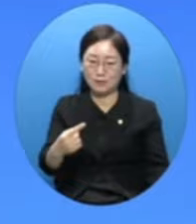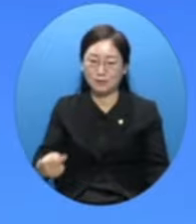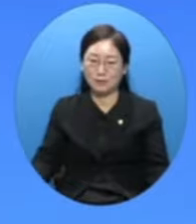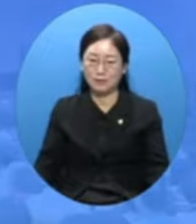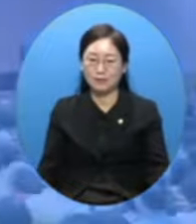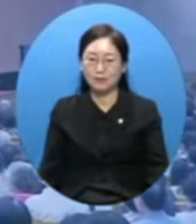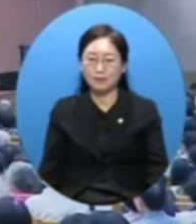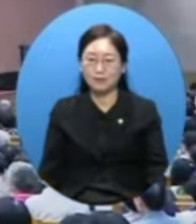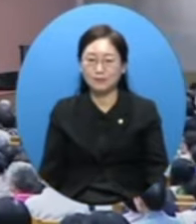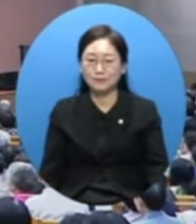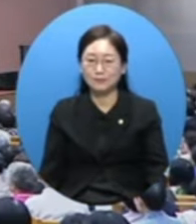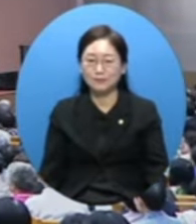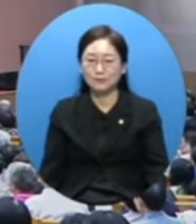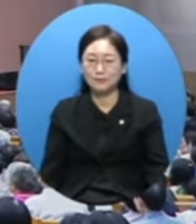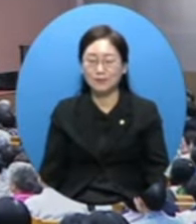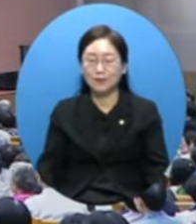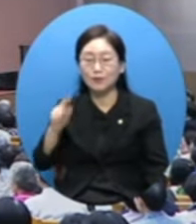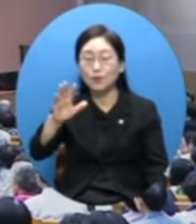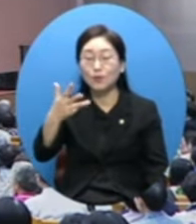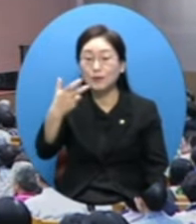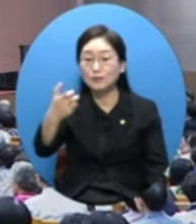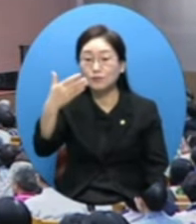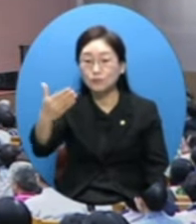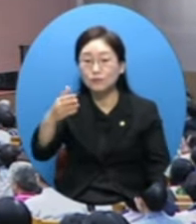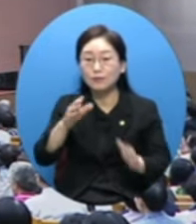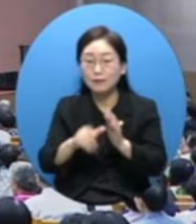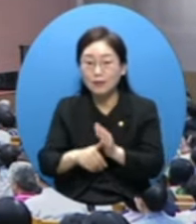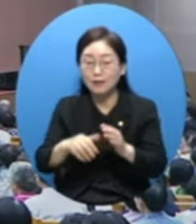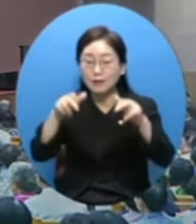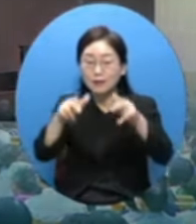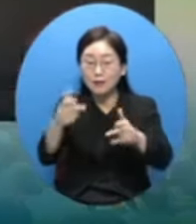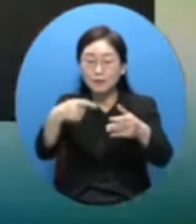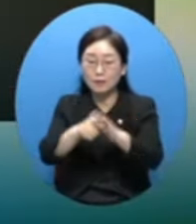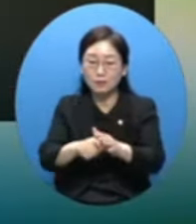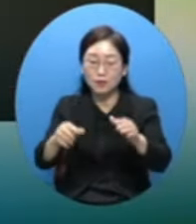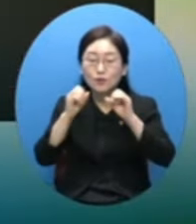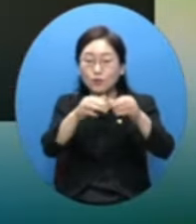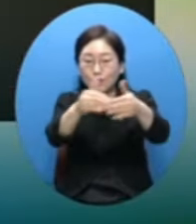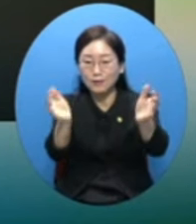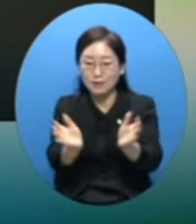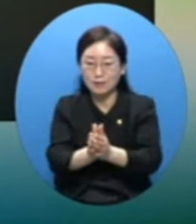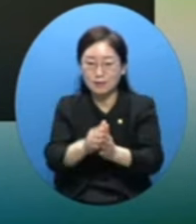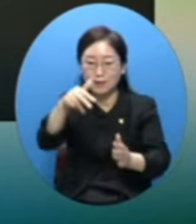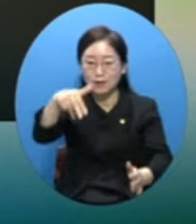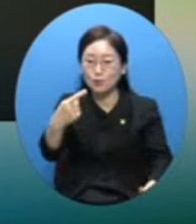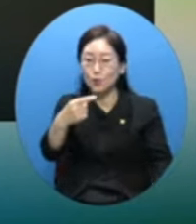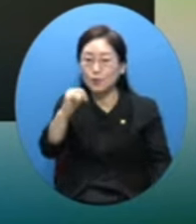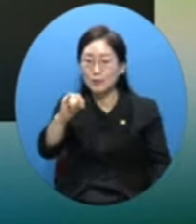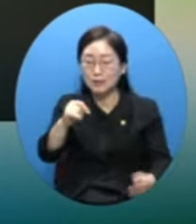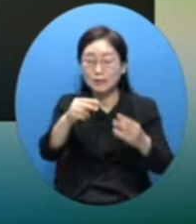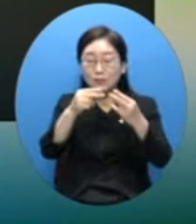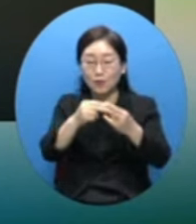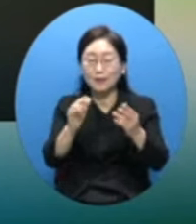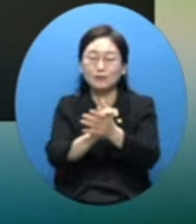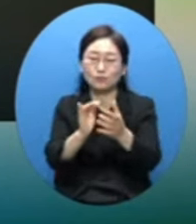아멘 그 그래서 1979년대 장애인들을 위한 선교단체인 조니와 친구들을 설립하고